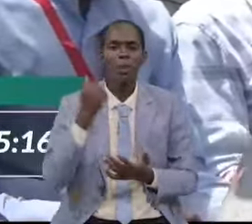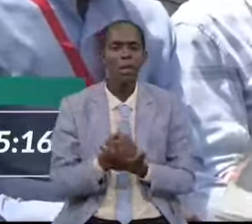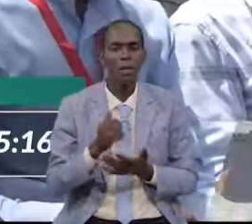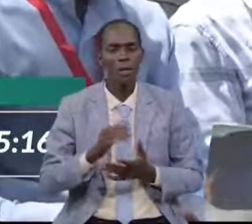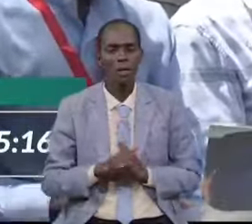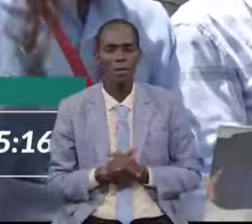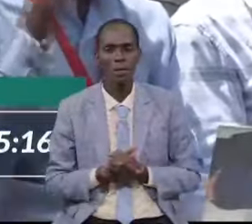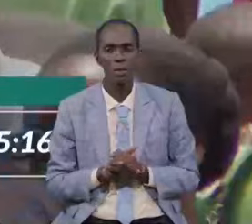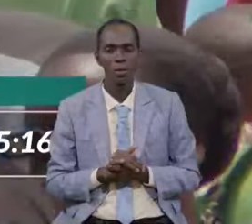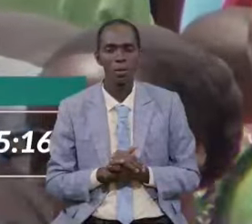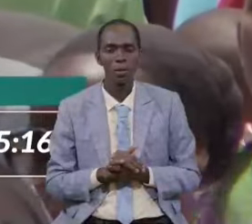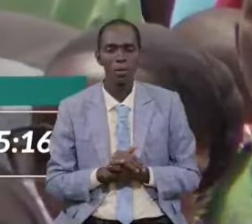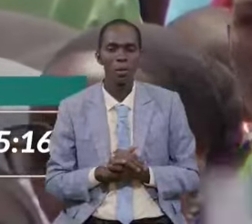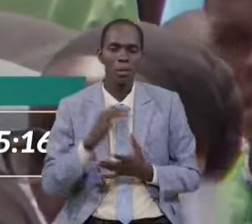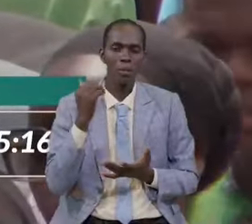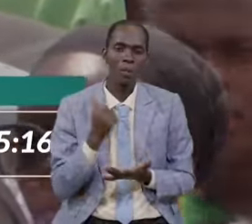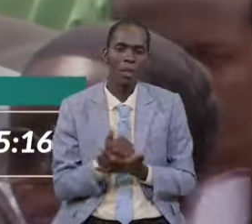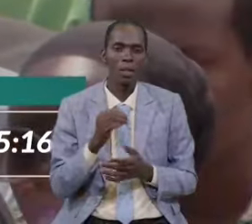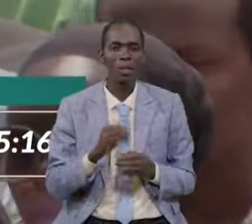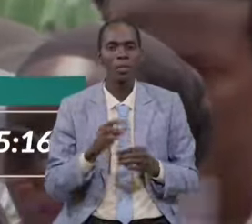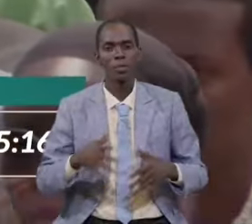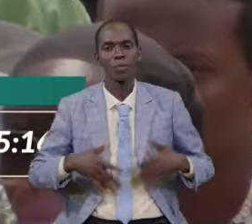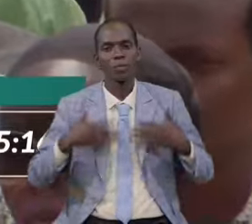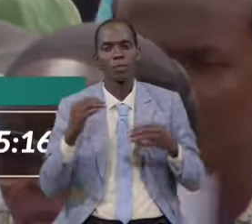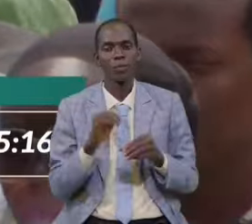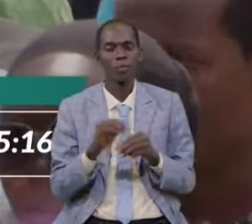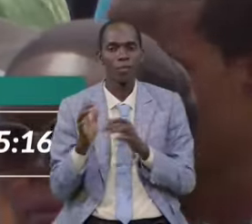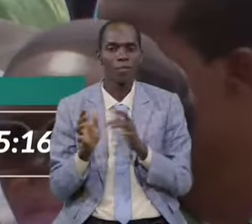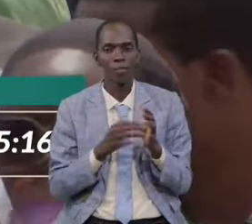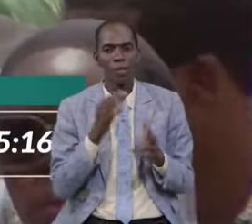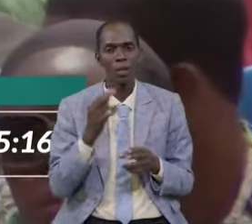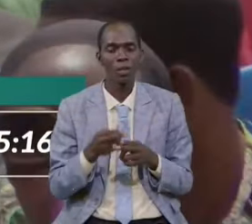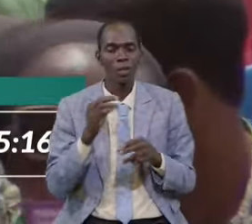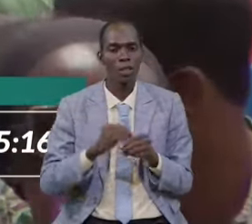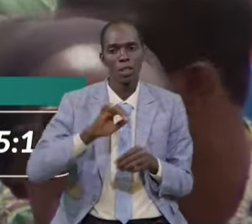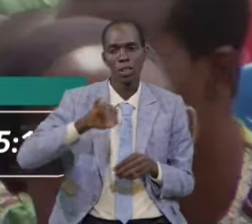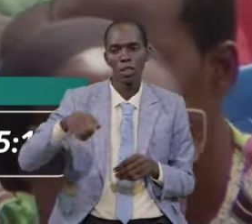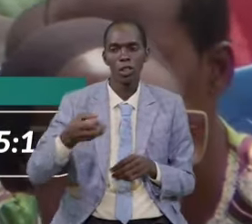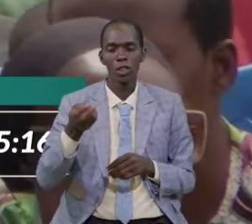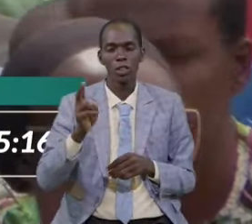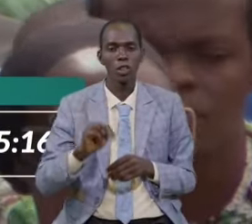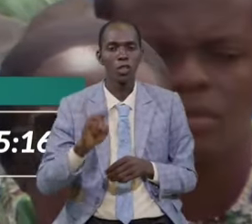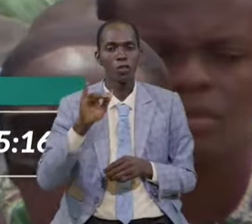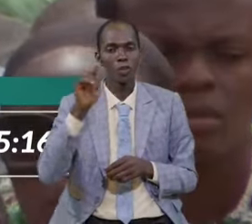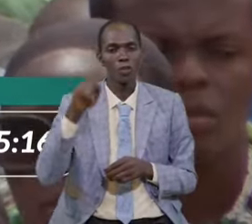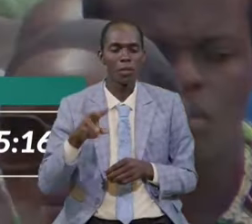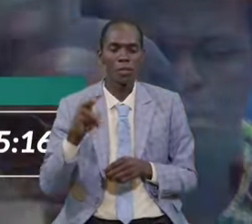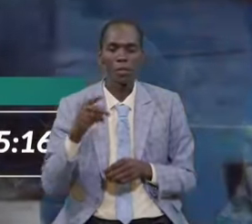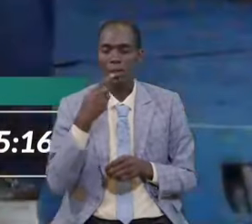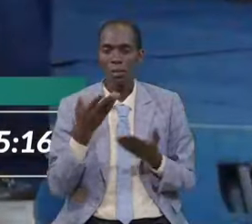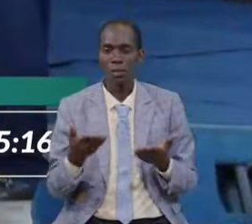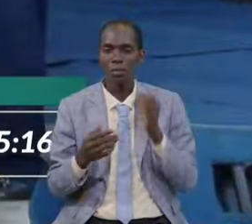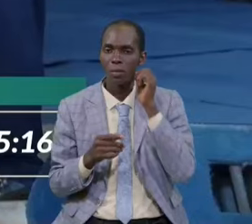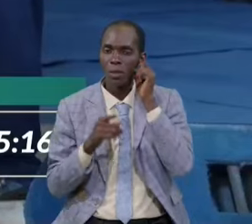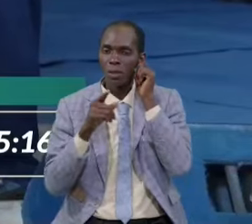Amen dans ta vie. Voyons ceci en Jean chapitre 15, 16. Il dit, vous ne m'avez pas